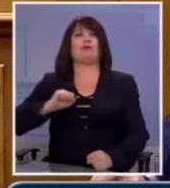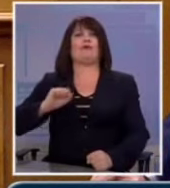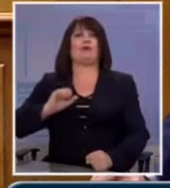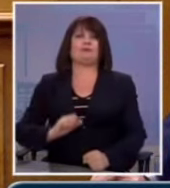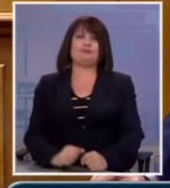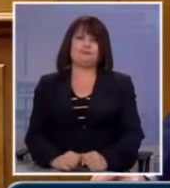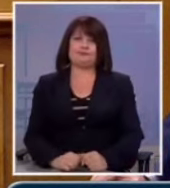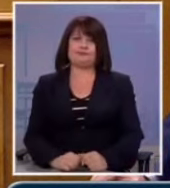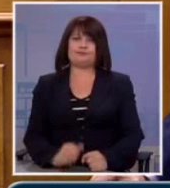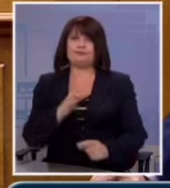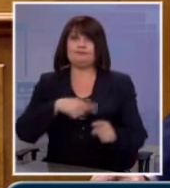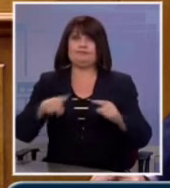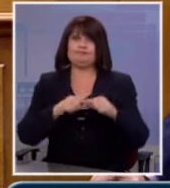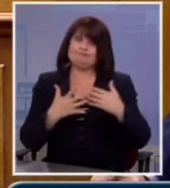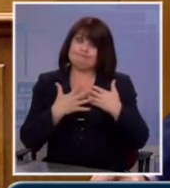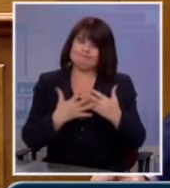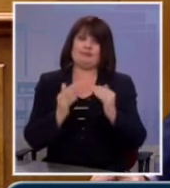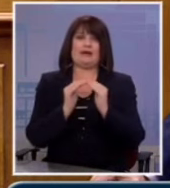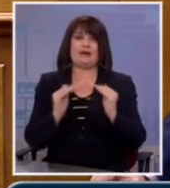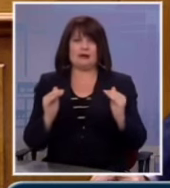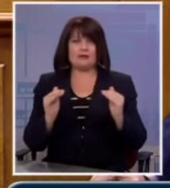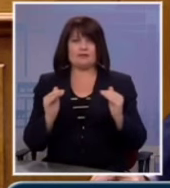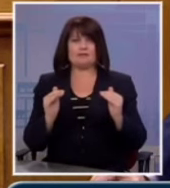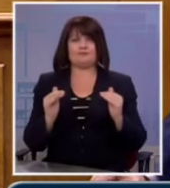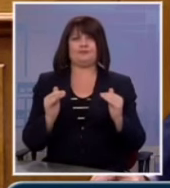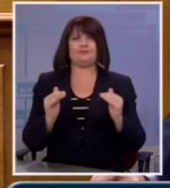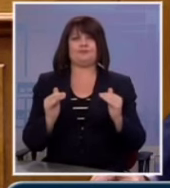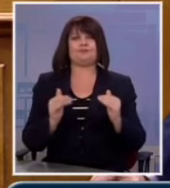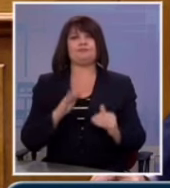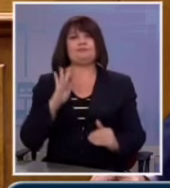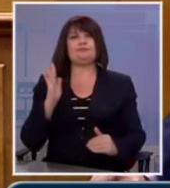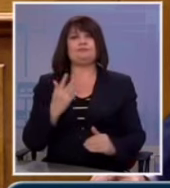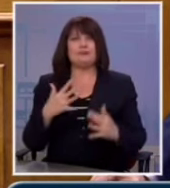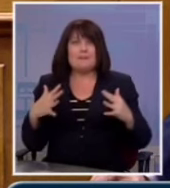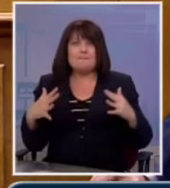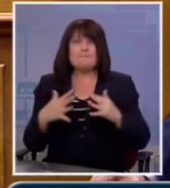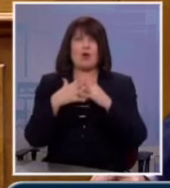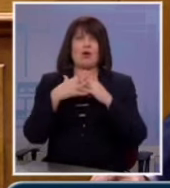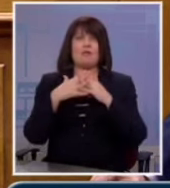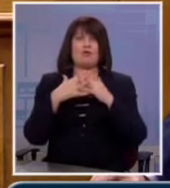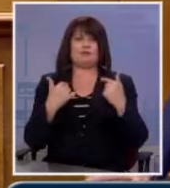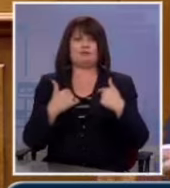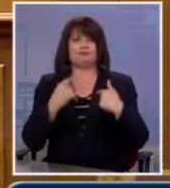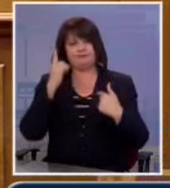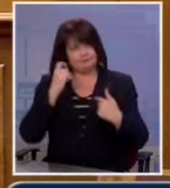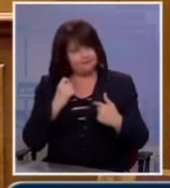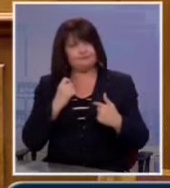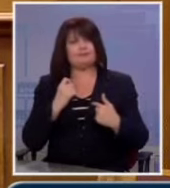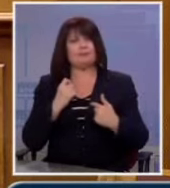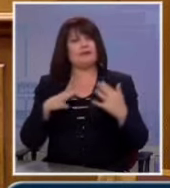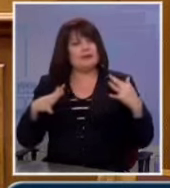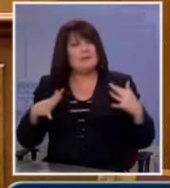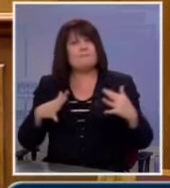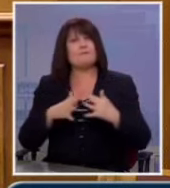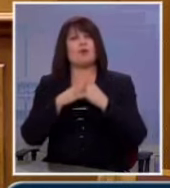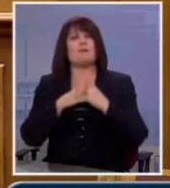Είμαστε ένας λαός που αγαπάει την ειρήνη. Όταν όμως μας κηρύττουν τον πόλεμο, ξέρουμε να πολεμάμε